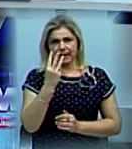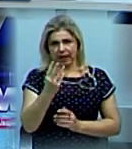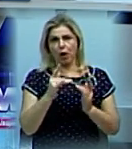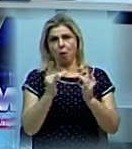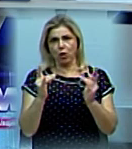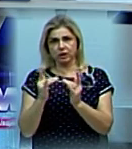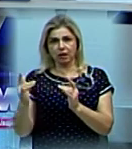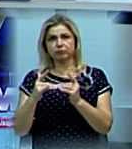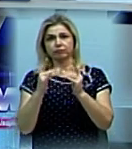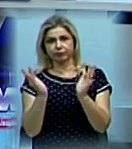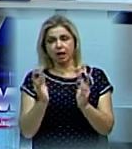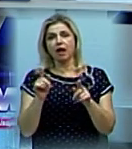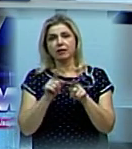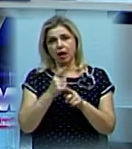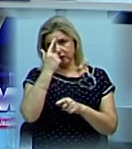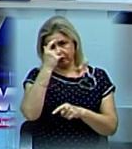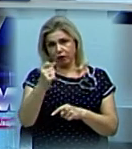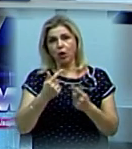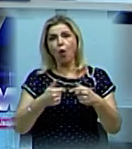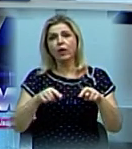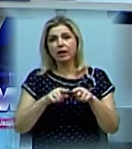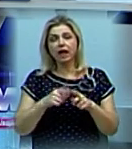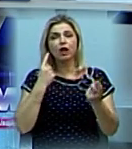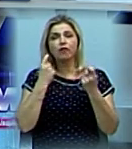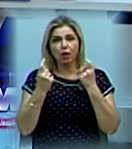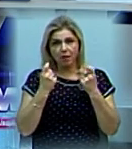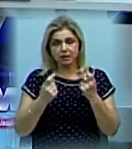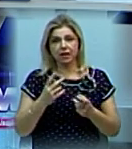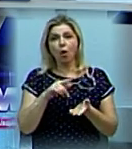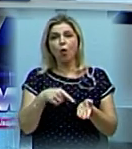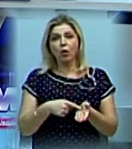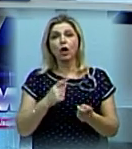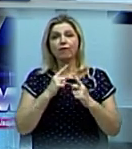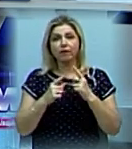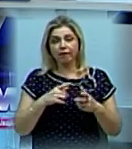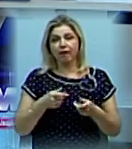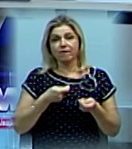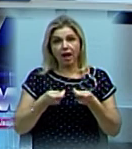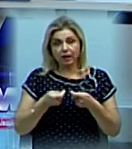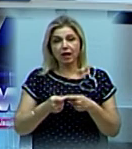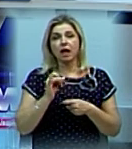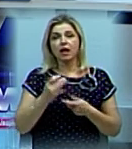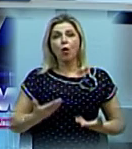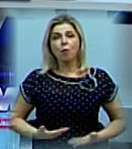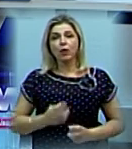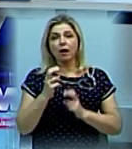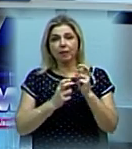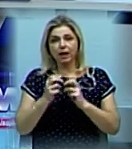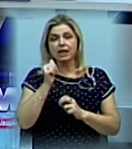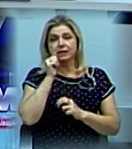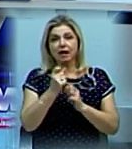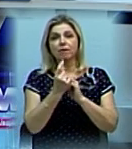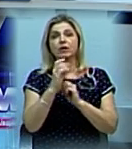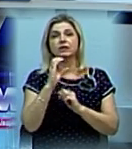це повідомляє відділ інформаційного забезпечення Миколаївської міської ради. Як повідомляють в комунальному підприємстві «ЕЛО Автодоріг», завтра,